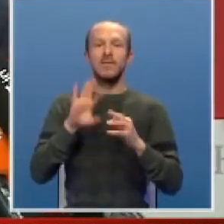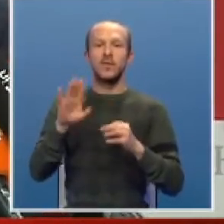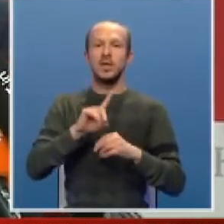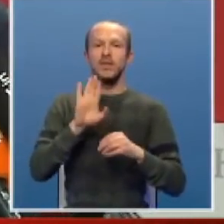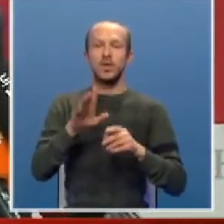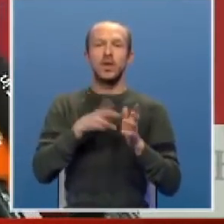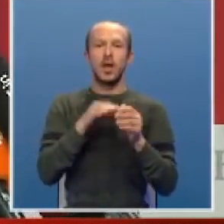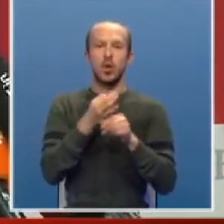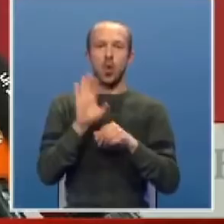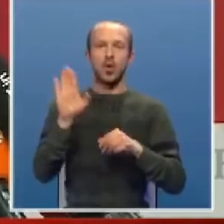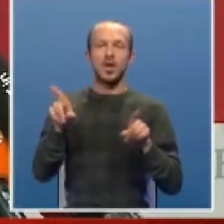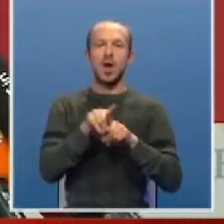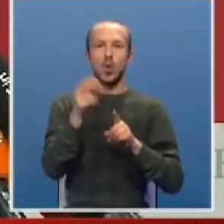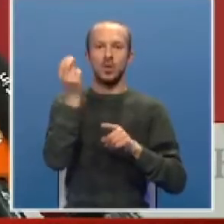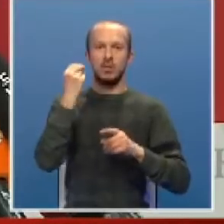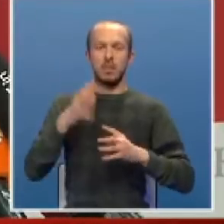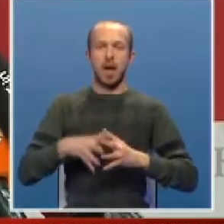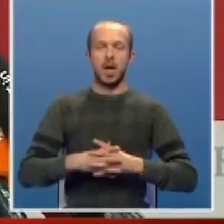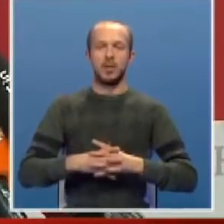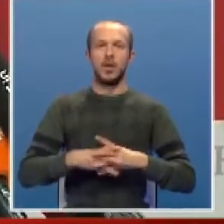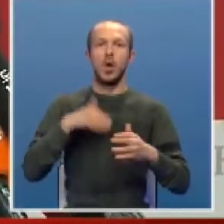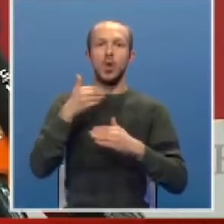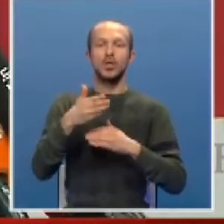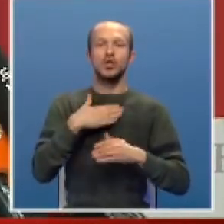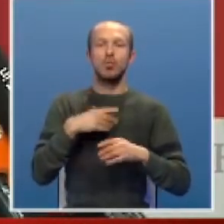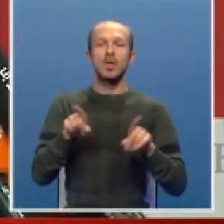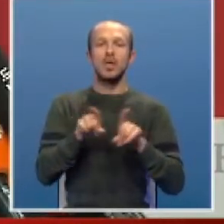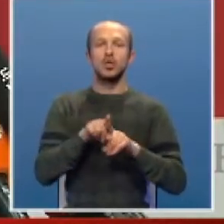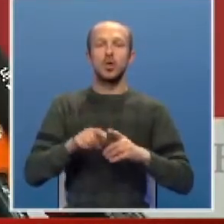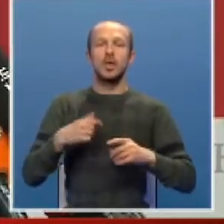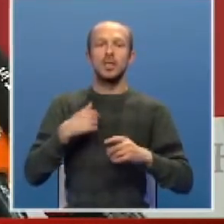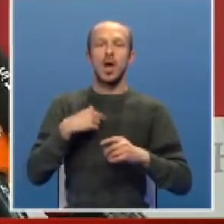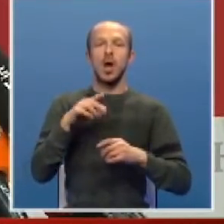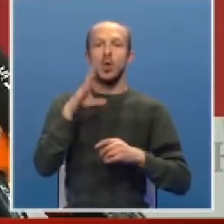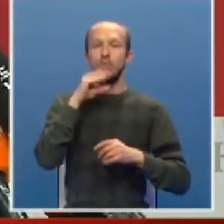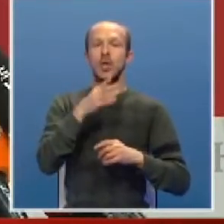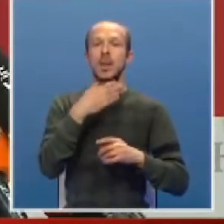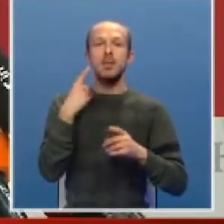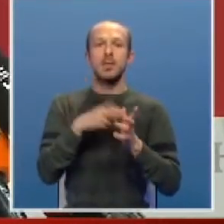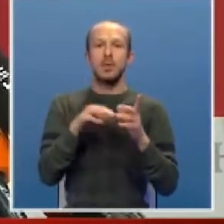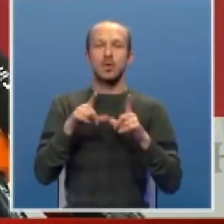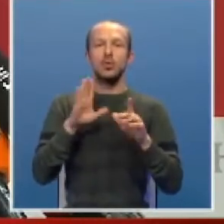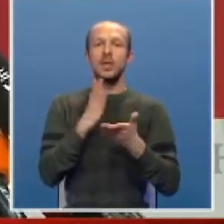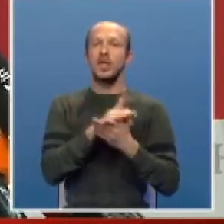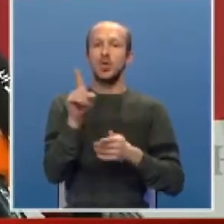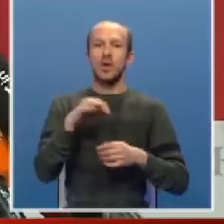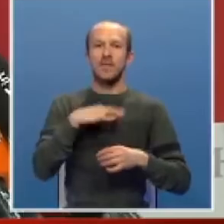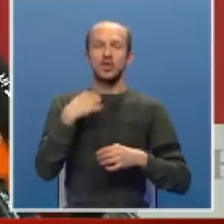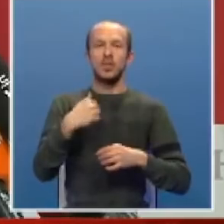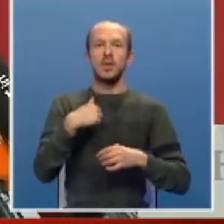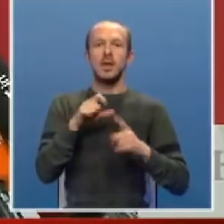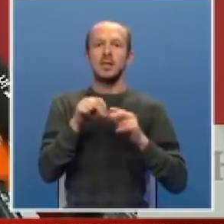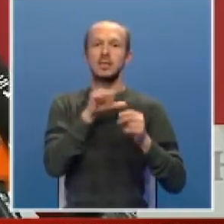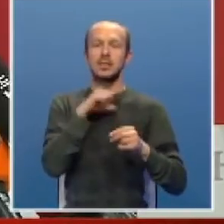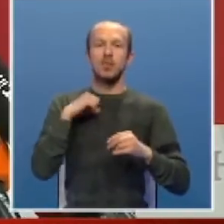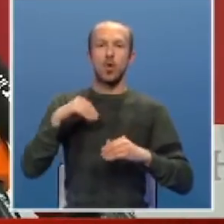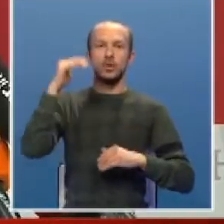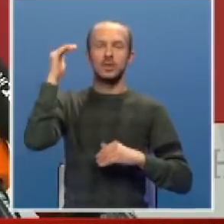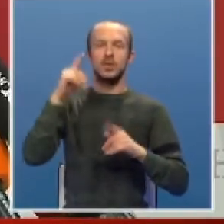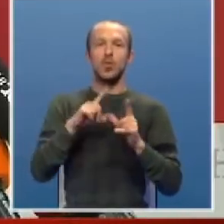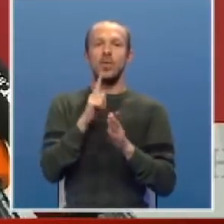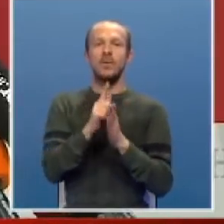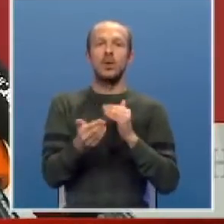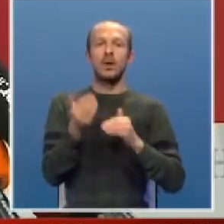oni, kao Srbima, onda ćemo i mi. Ali ja uopšte nemam namjeru da nikoga vrijeđam. Ja sam odrastao u